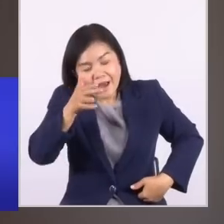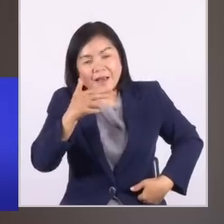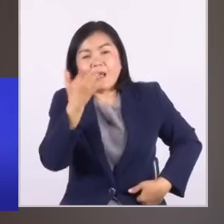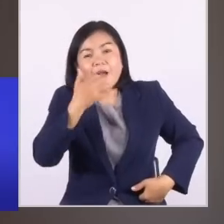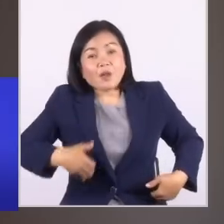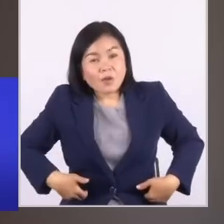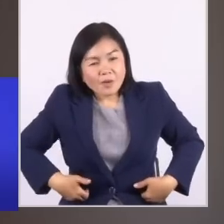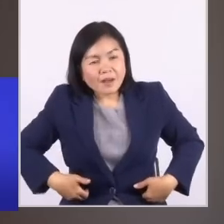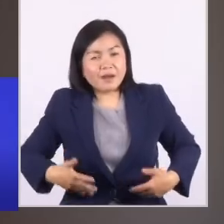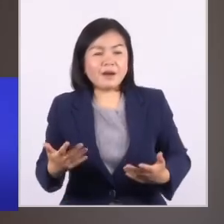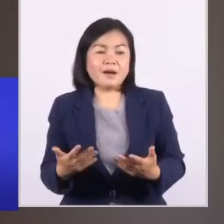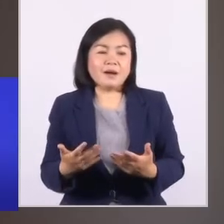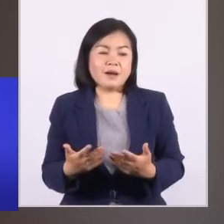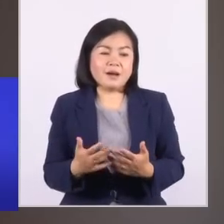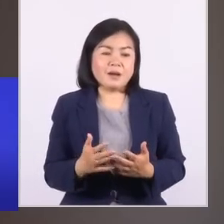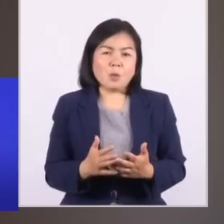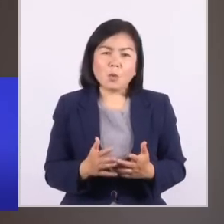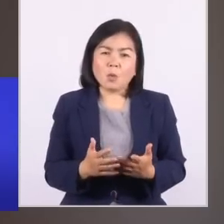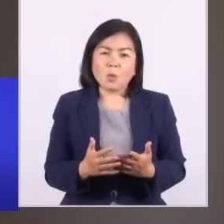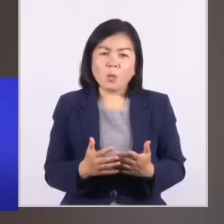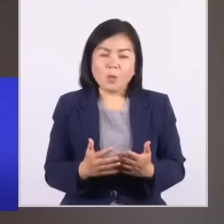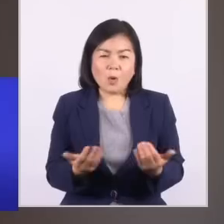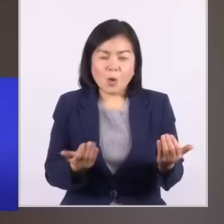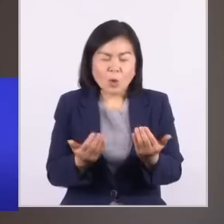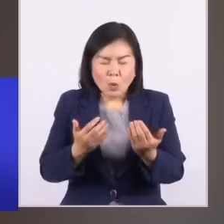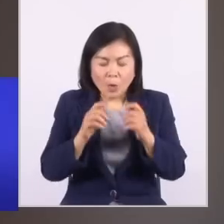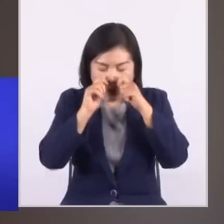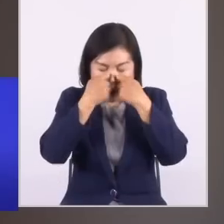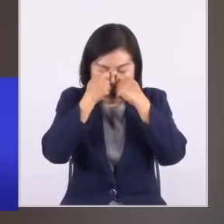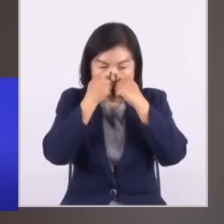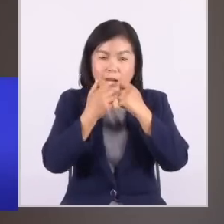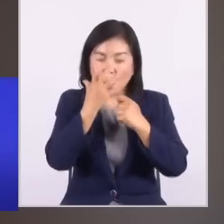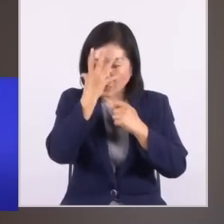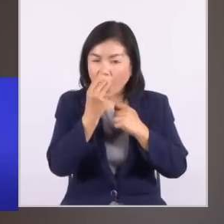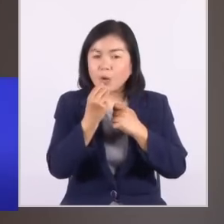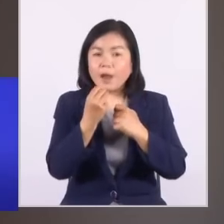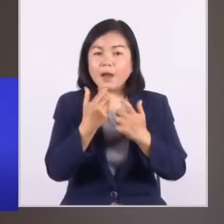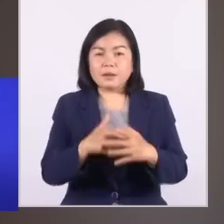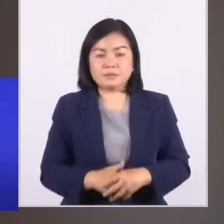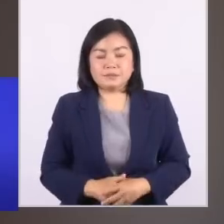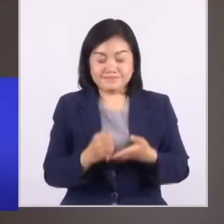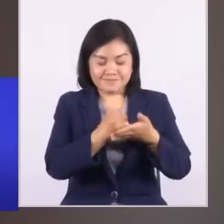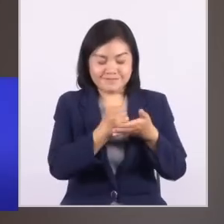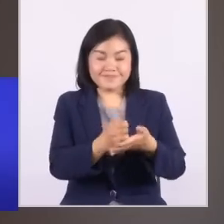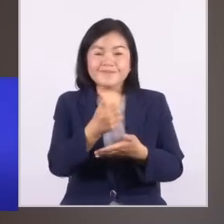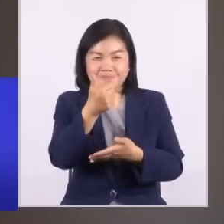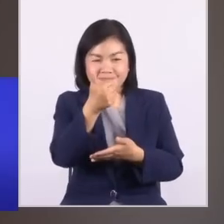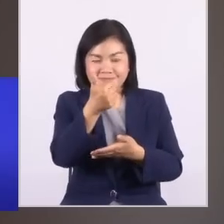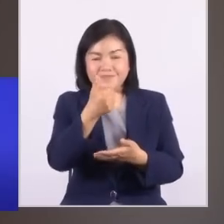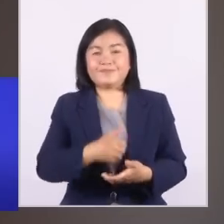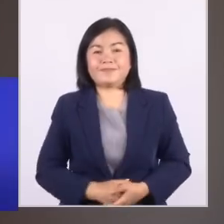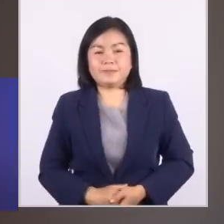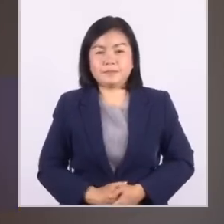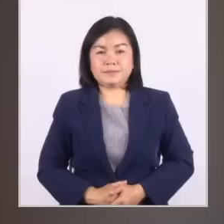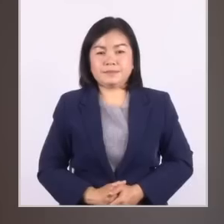นเขาก็มองว่าเนี่ยขำบนความทุกข์ของคนอื่นหรือเปล่าเพราะเด็กเขาก็ร้องไห้อยู่นะ คร ับ ค่ะช่วยได้สำเร็จก็ดีแล้วค่ะ ปลอดภัยแล้วลูก